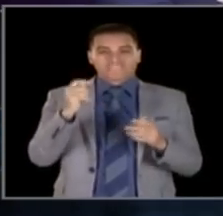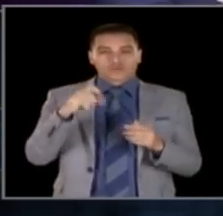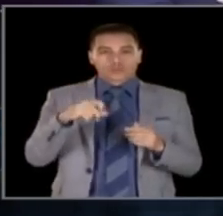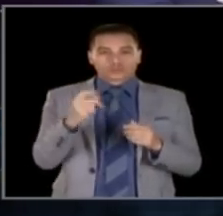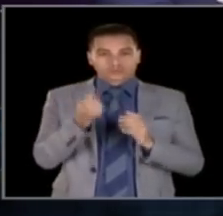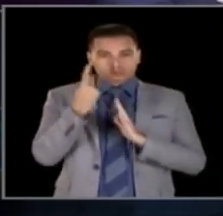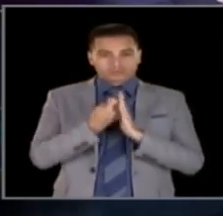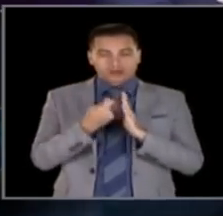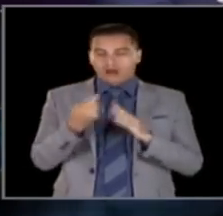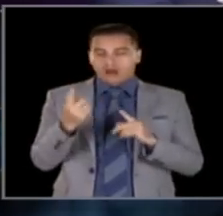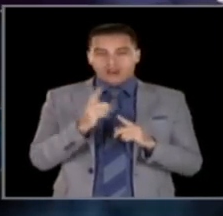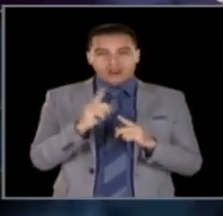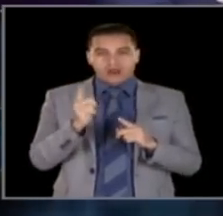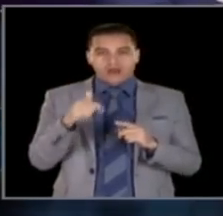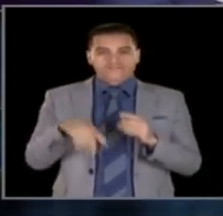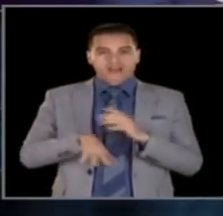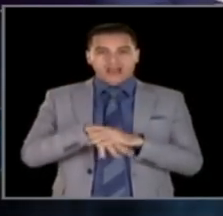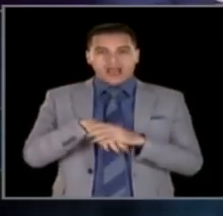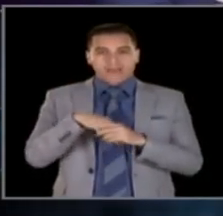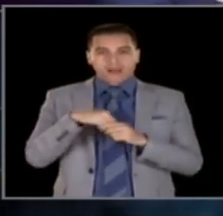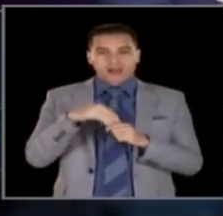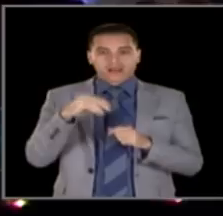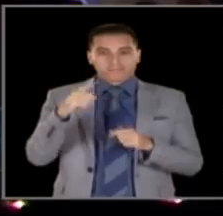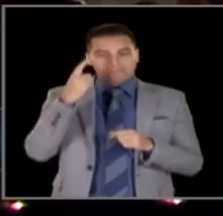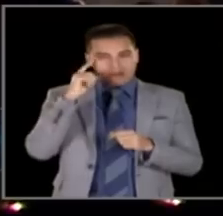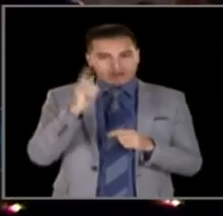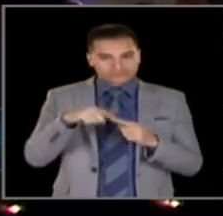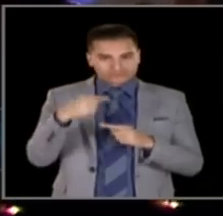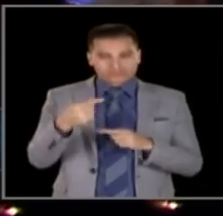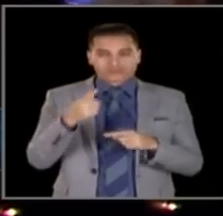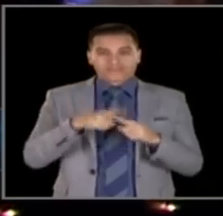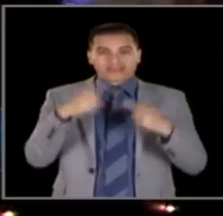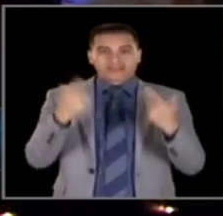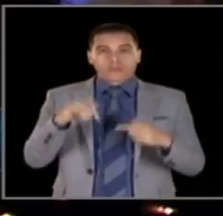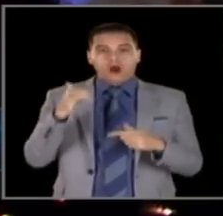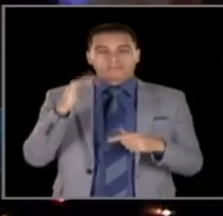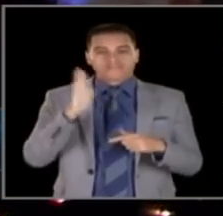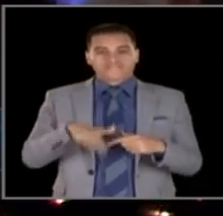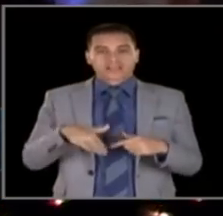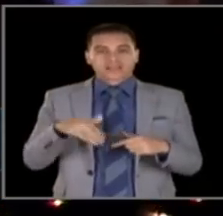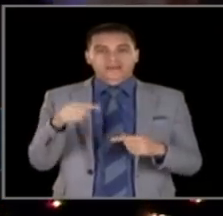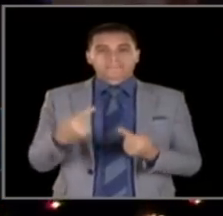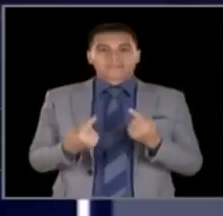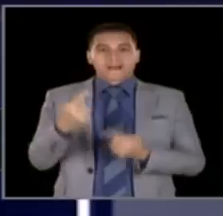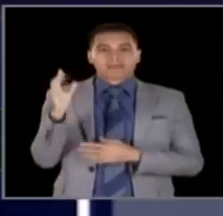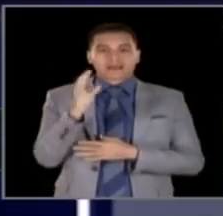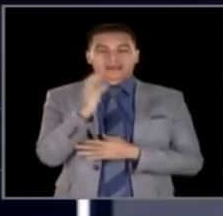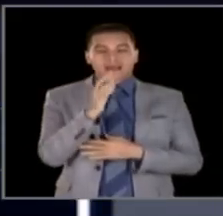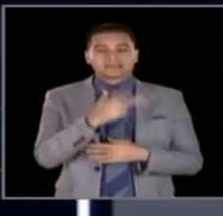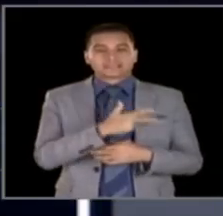الجن في عهد أحد الخلفاء الراشدين، فمن هو؟ باص. في أي دولة عربية تقع محمية قبة